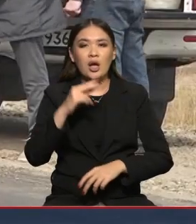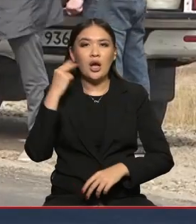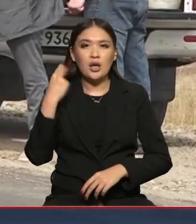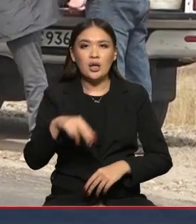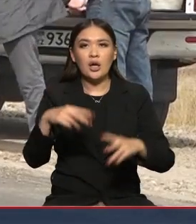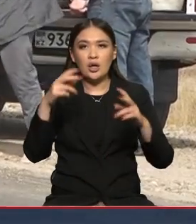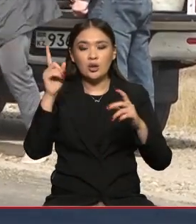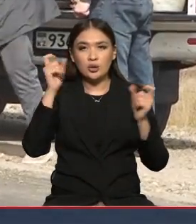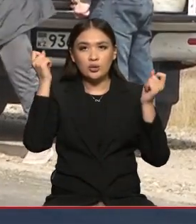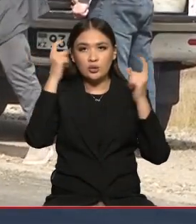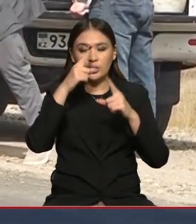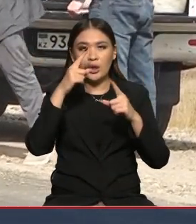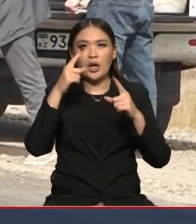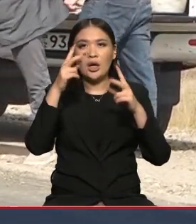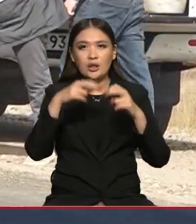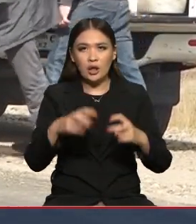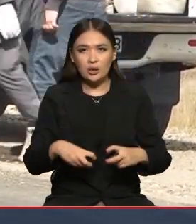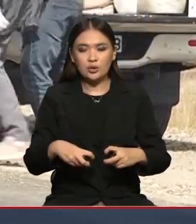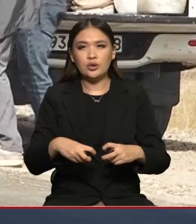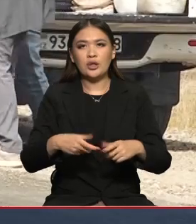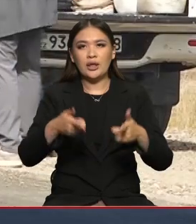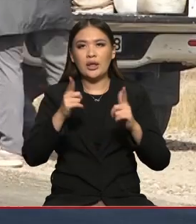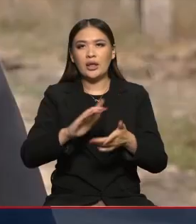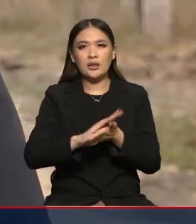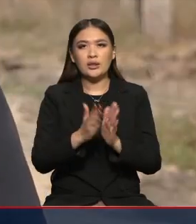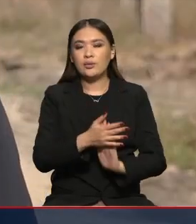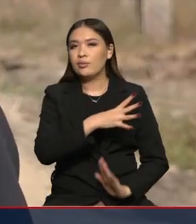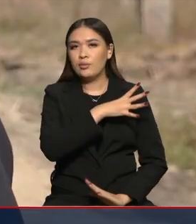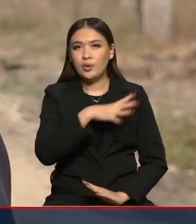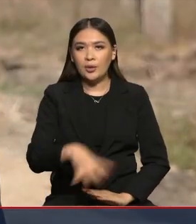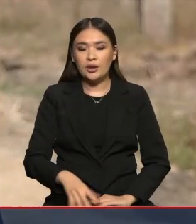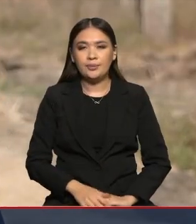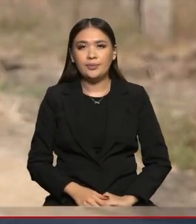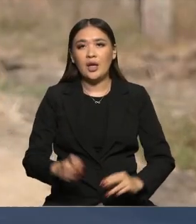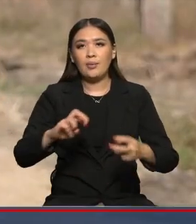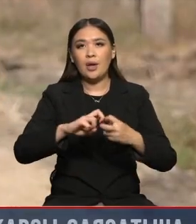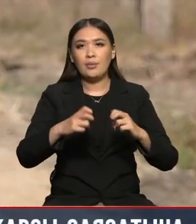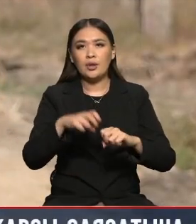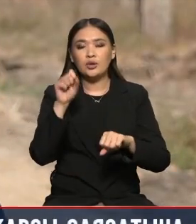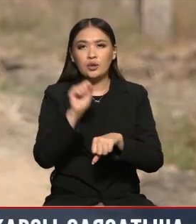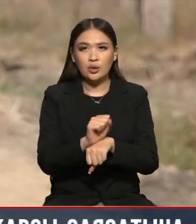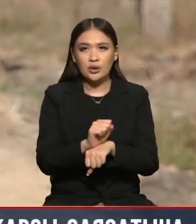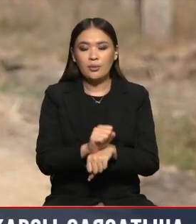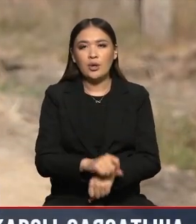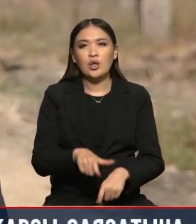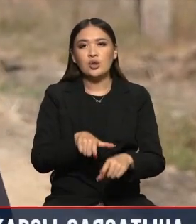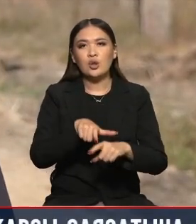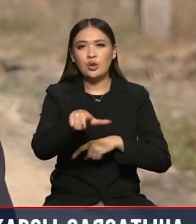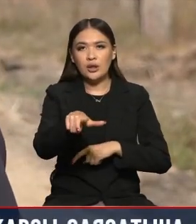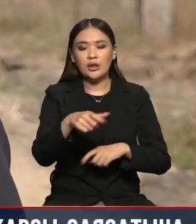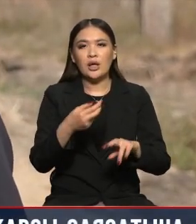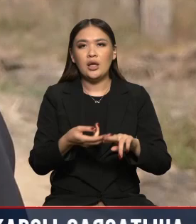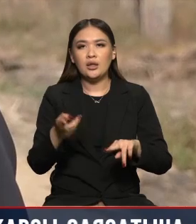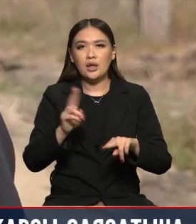үшін мердігер қадағалаушы мекемемен келісім жасамаған. Қазір проблемный болып тоқтап, мәселелі болып жатқан жолдардың бірі, жаңағы